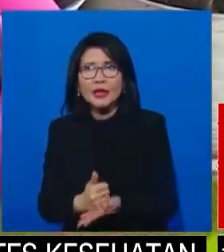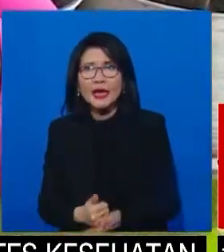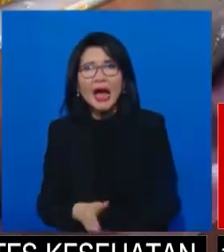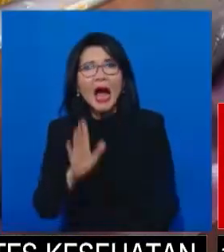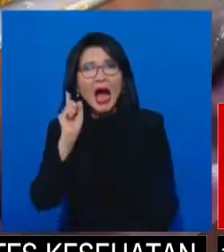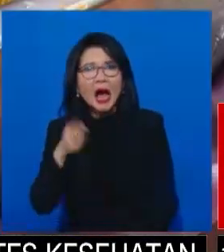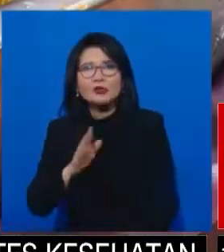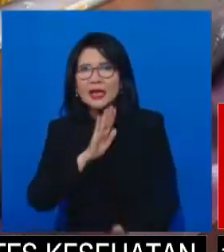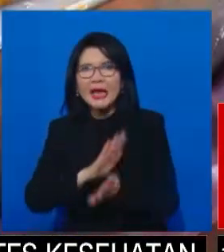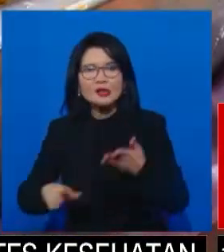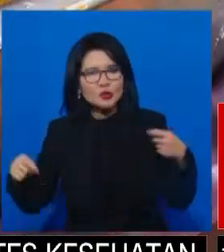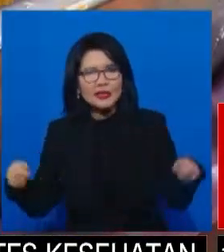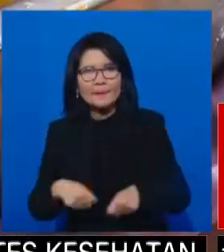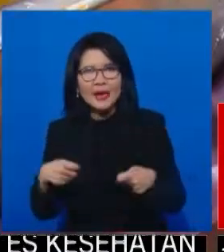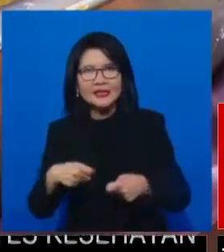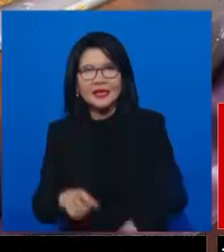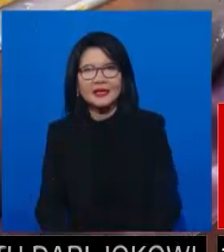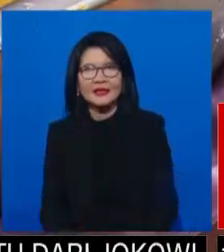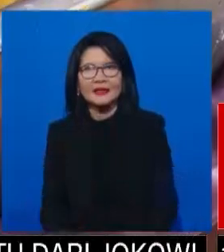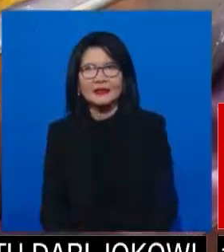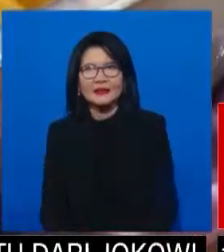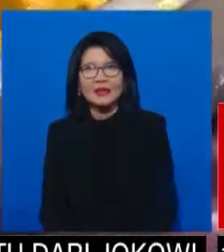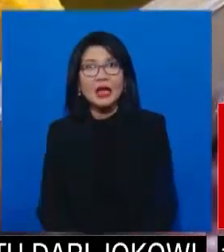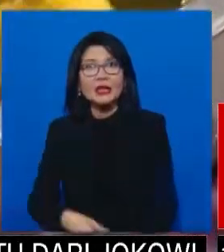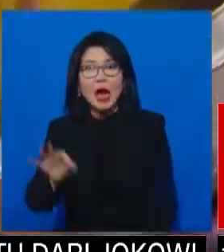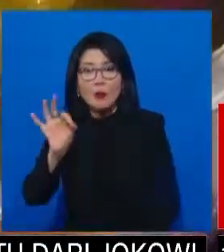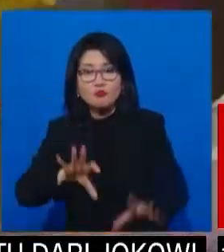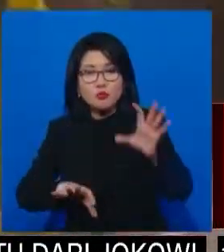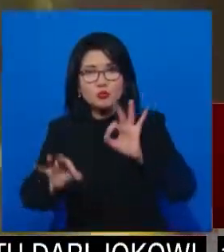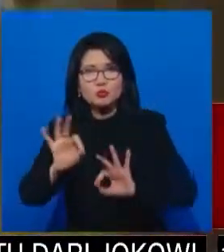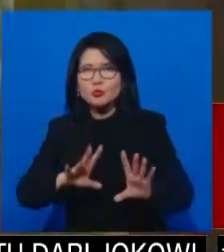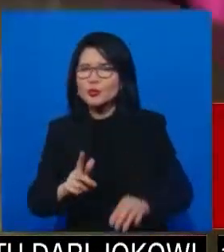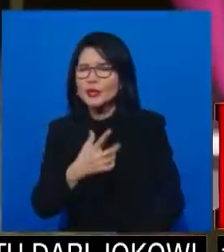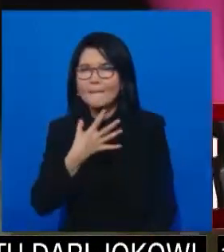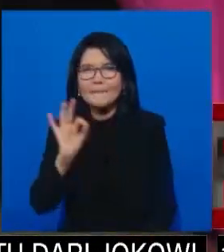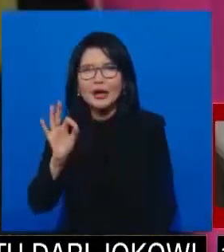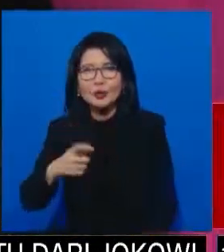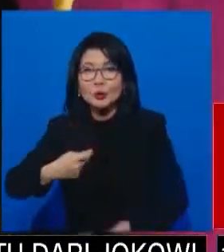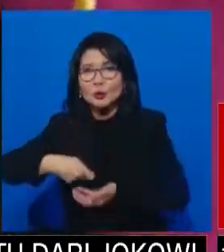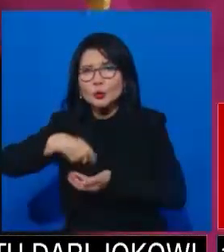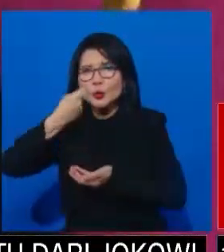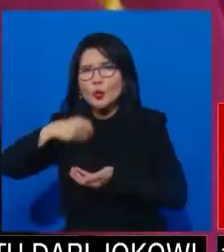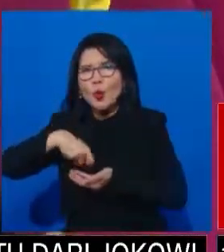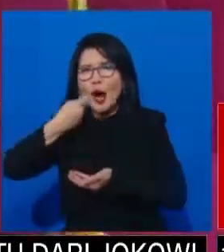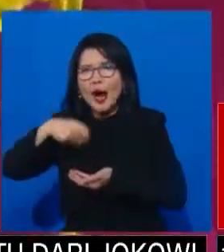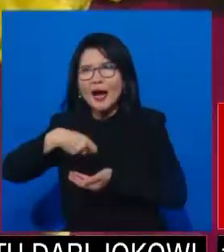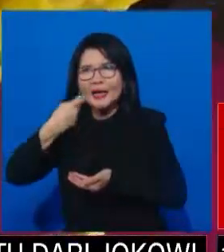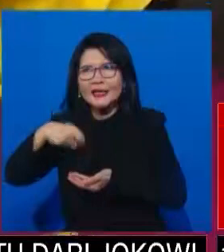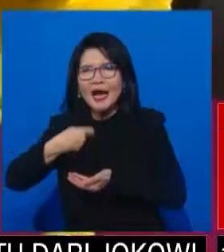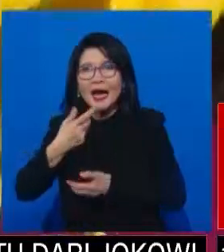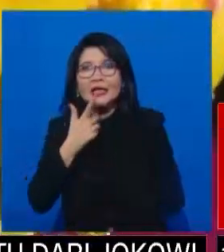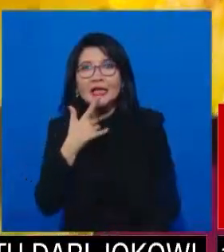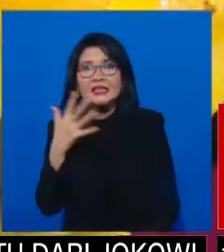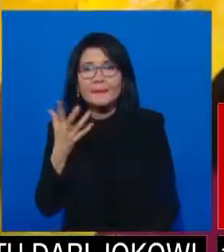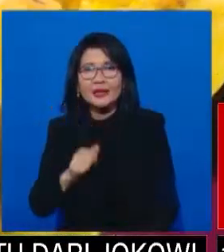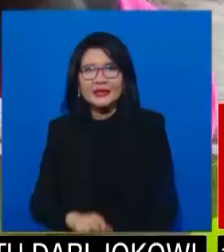dimasak dadakan. Ini kerasa tidak hanya ikannya yang fresh, tapi bumbu-bumbunya itu juga fresh. Termasuk kuahnya, ini kan tampak seperti santan.